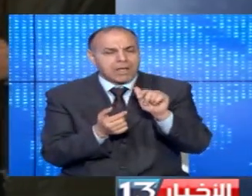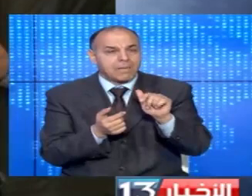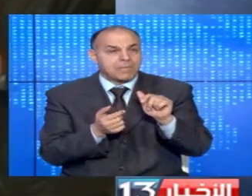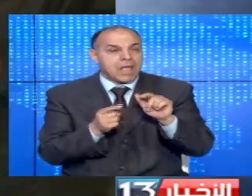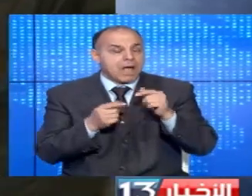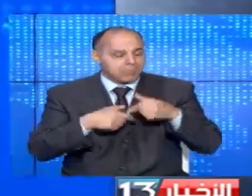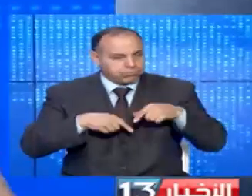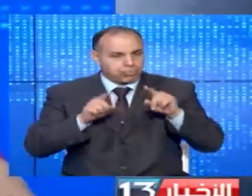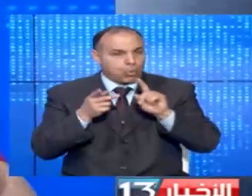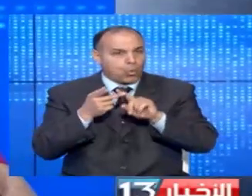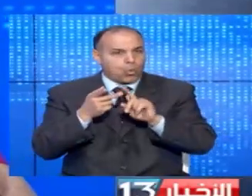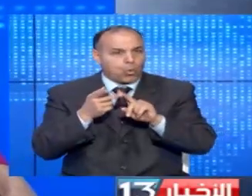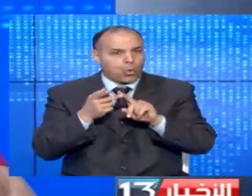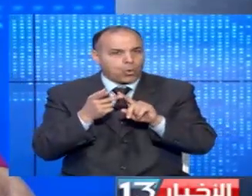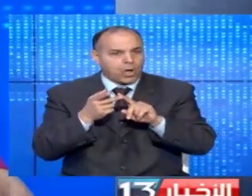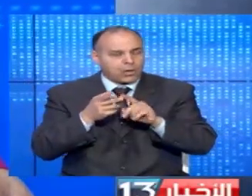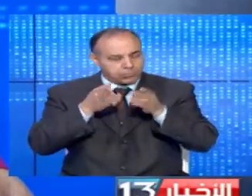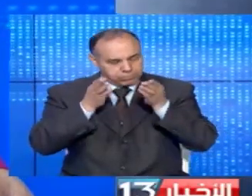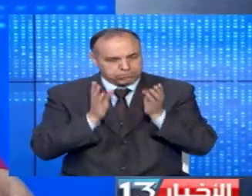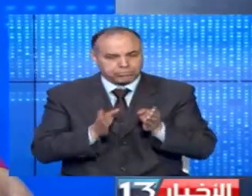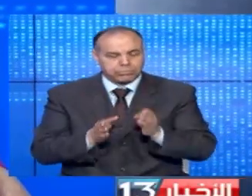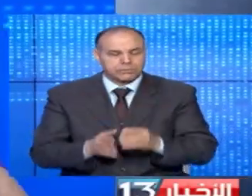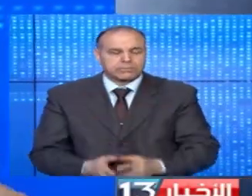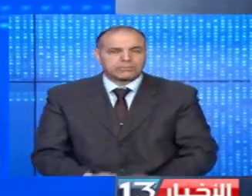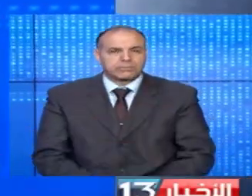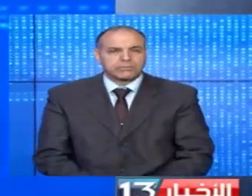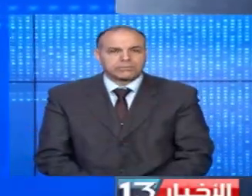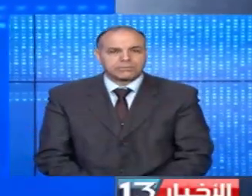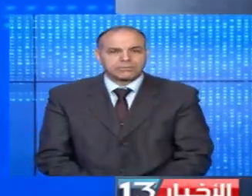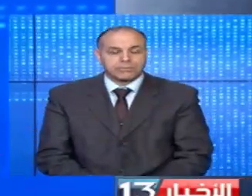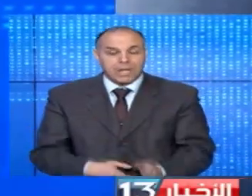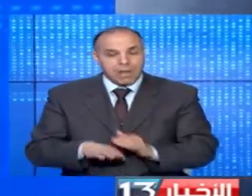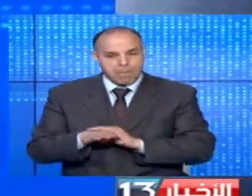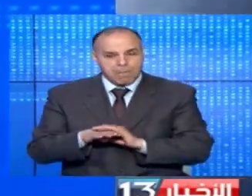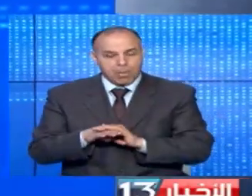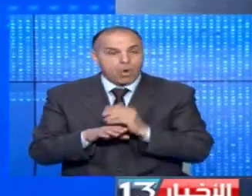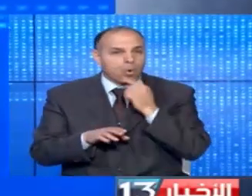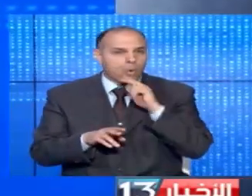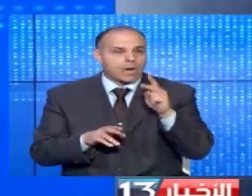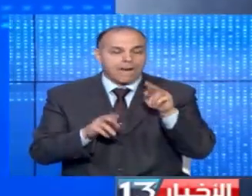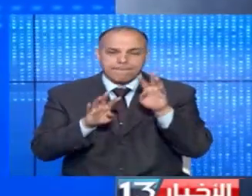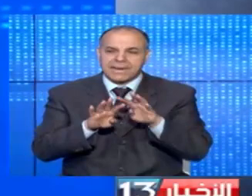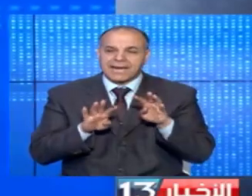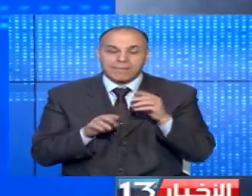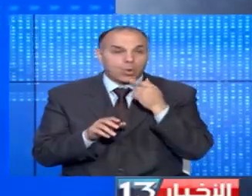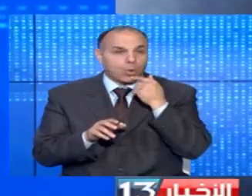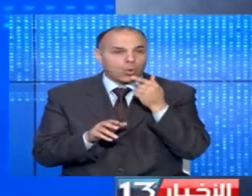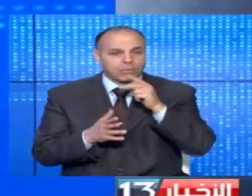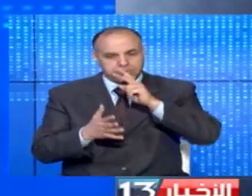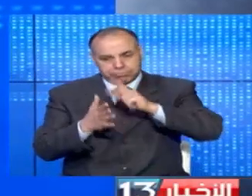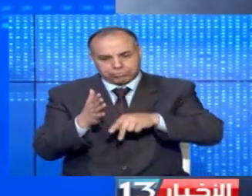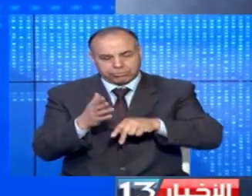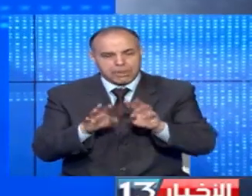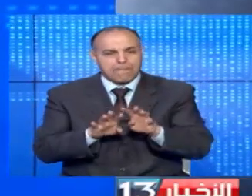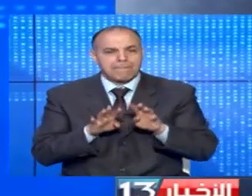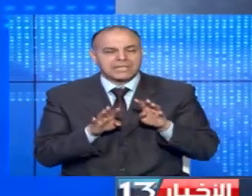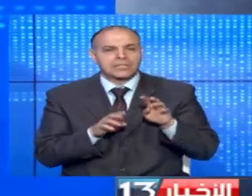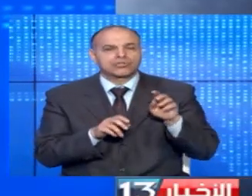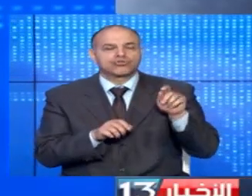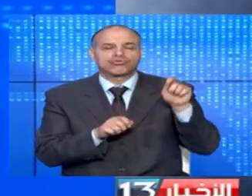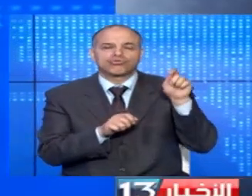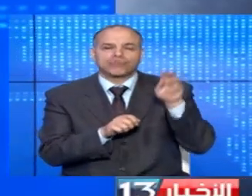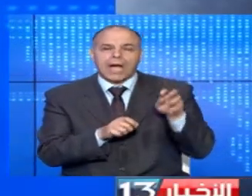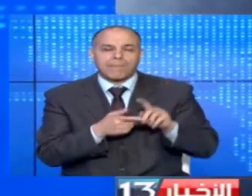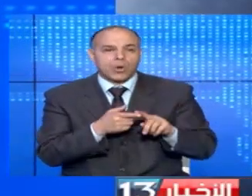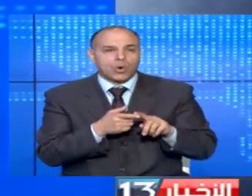يعلن عنها بصفه رسميه في الشان البرلمانيه صادق مجلس ونواب الشعب